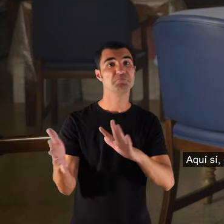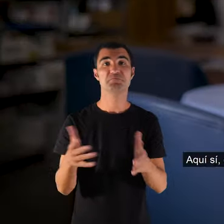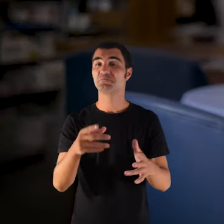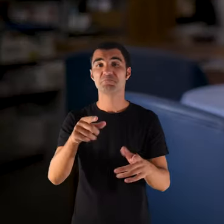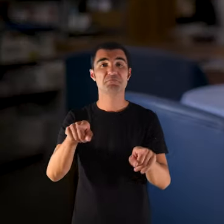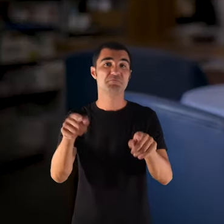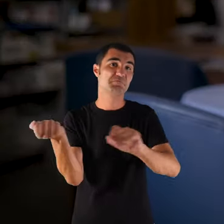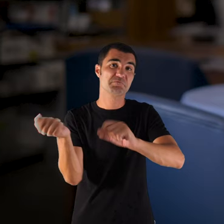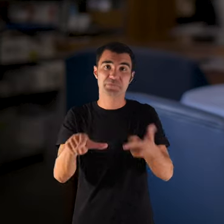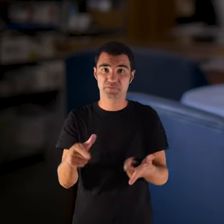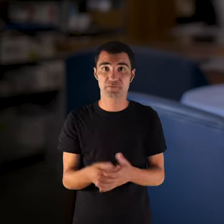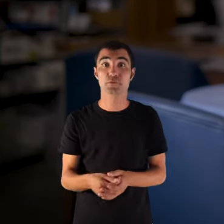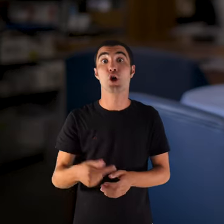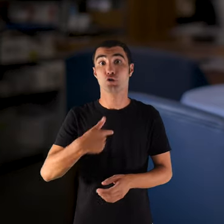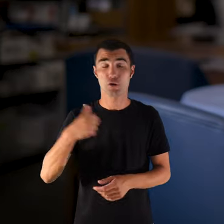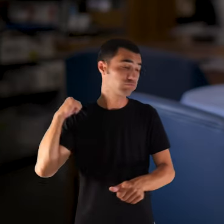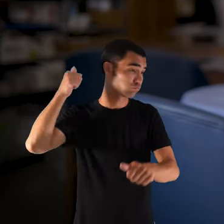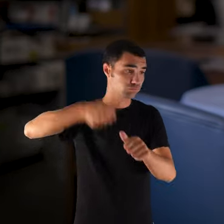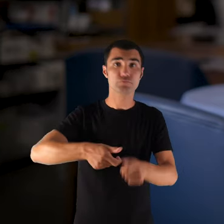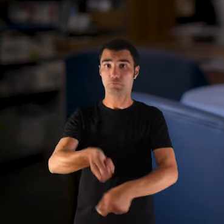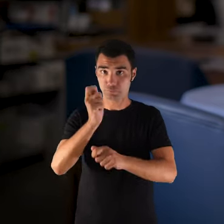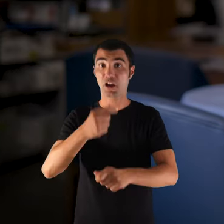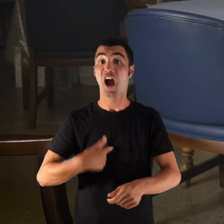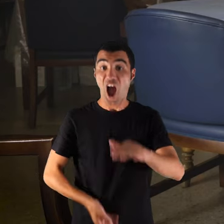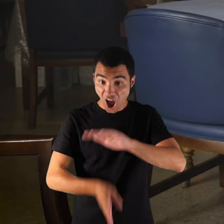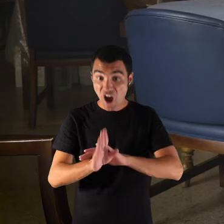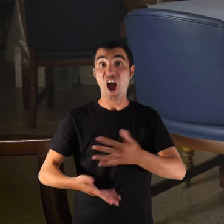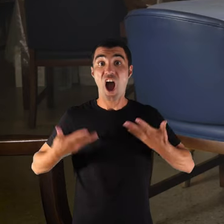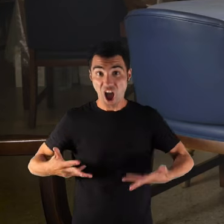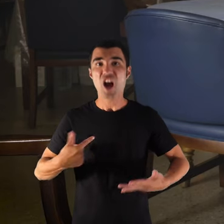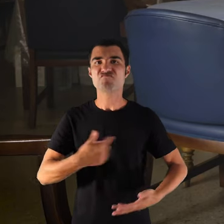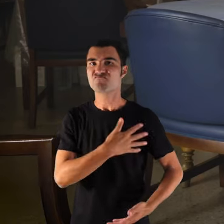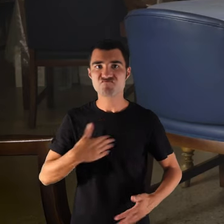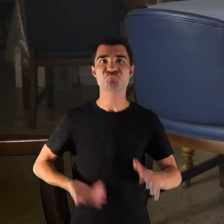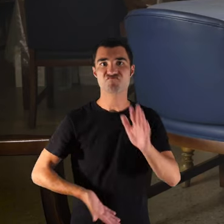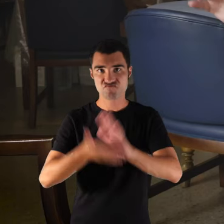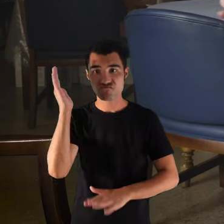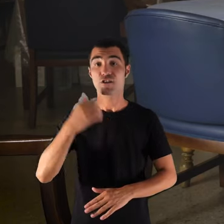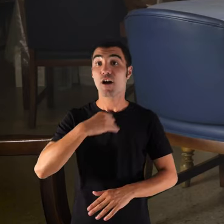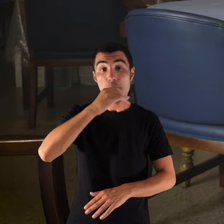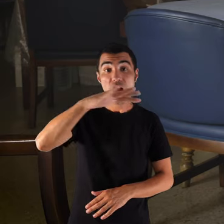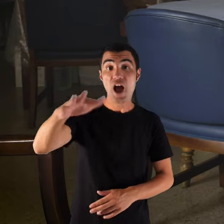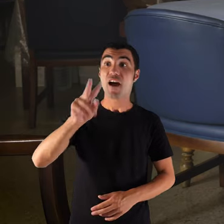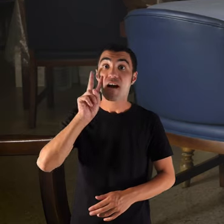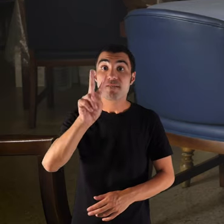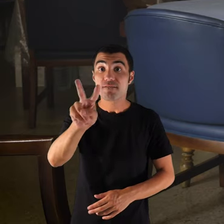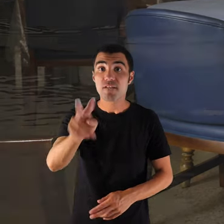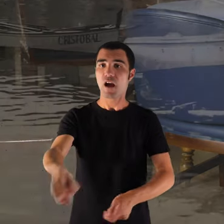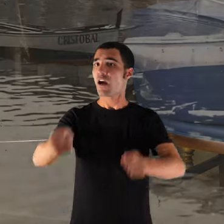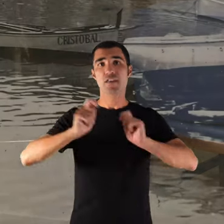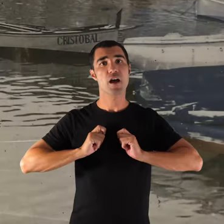mateix. Jo sempre he estat pescador i encara ara, que ara hi aniria. Jo, en veure la mà, ja estic content.